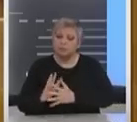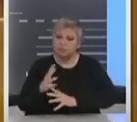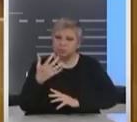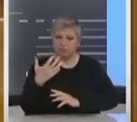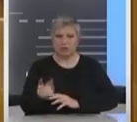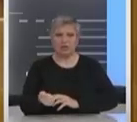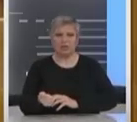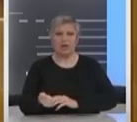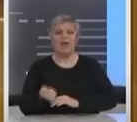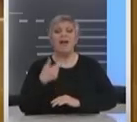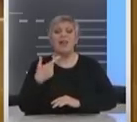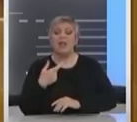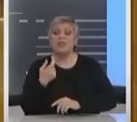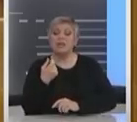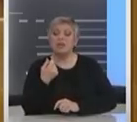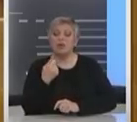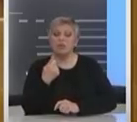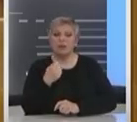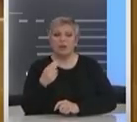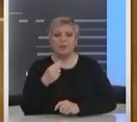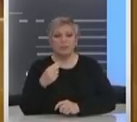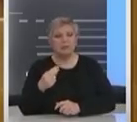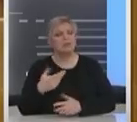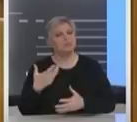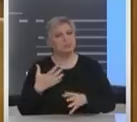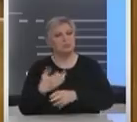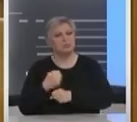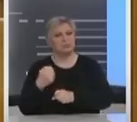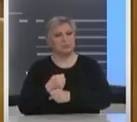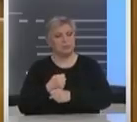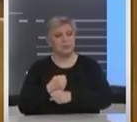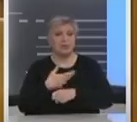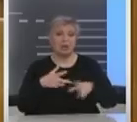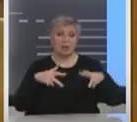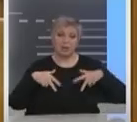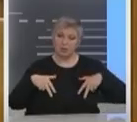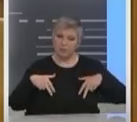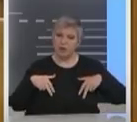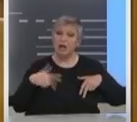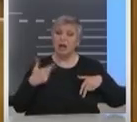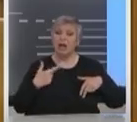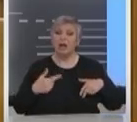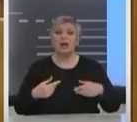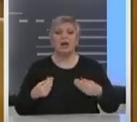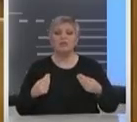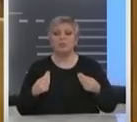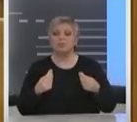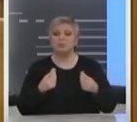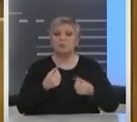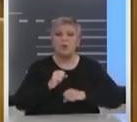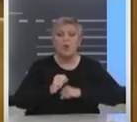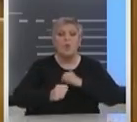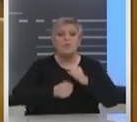της πραγματικής οικονομίας και της σχετικής επιτυχίας της κυβέρνησης να λύσει το δημοσιονομικό πρόβλημα της χώρας,